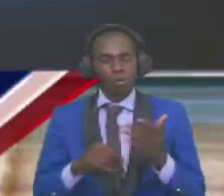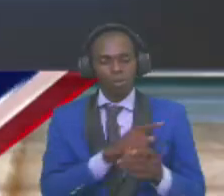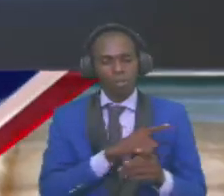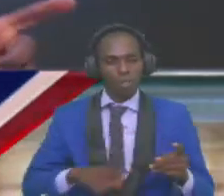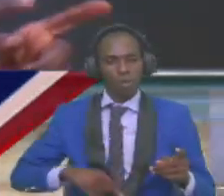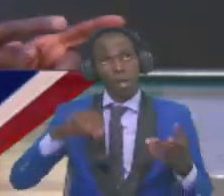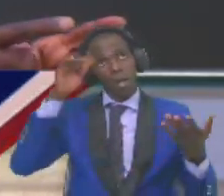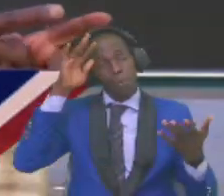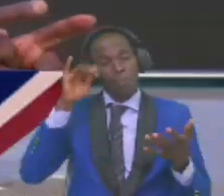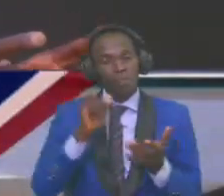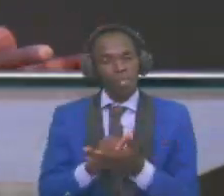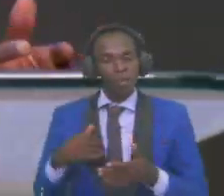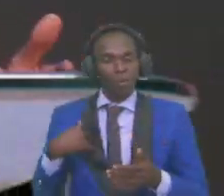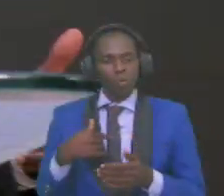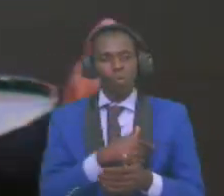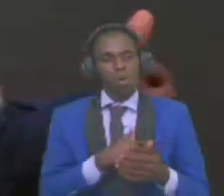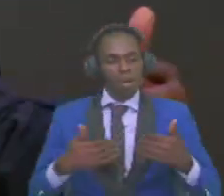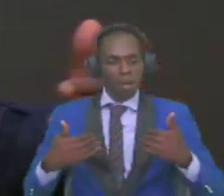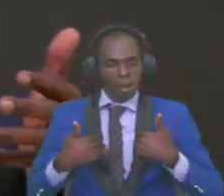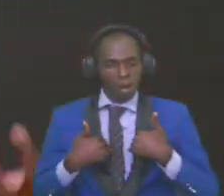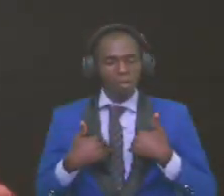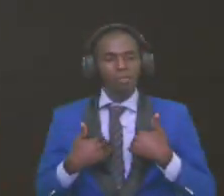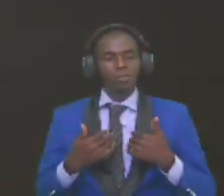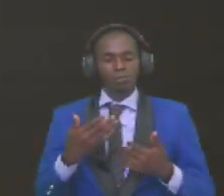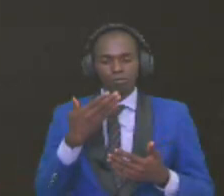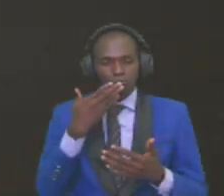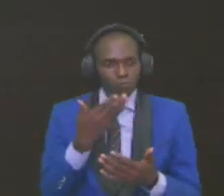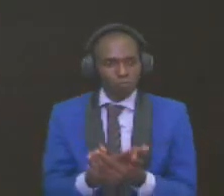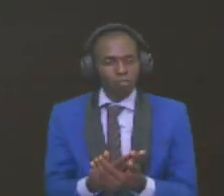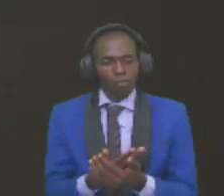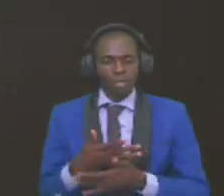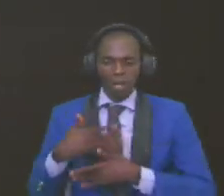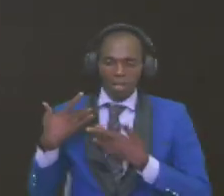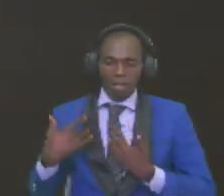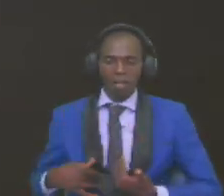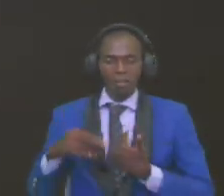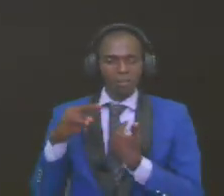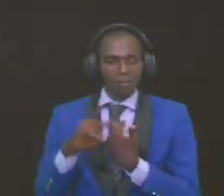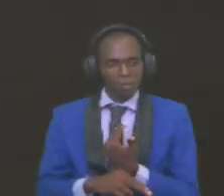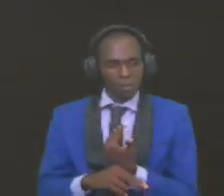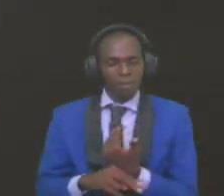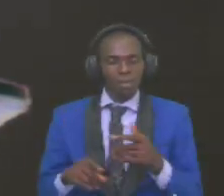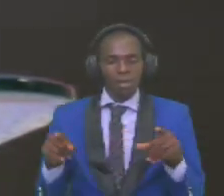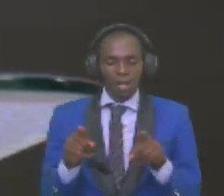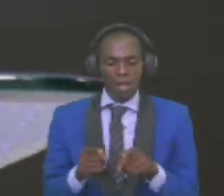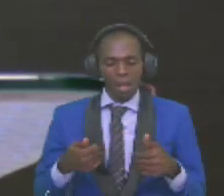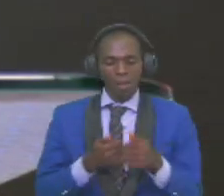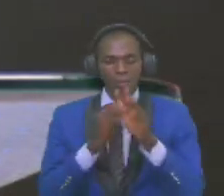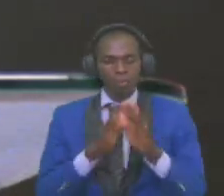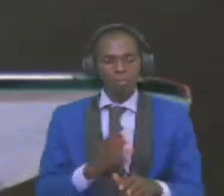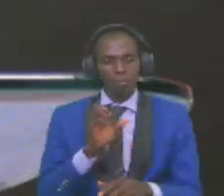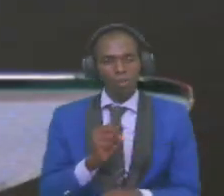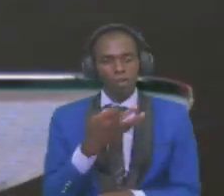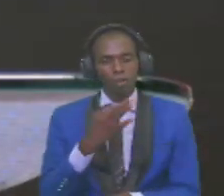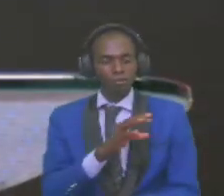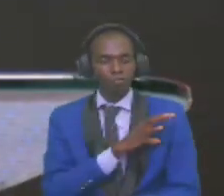que le sellier espère peuple nous jouerions la cordialité un